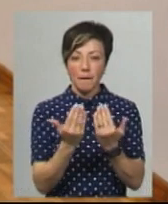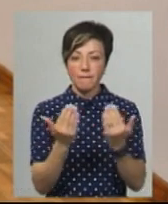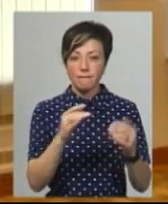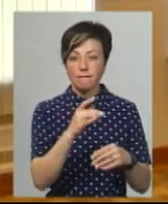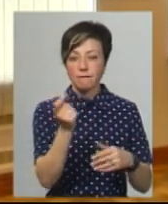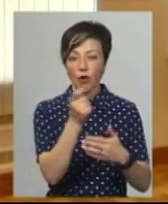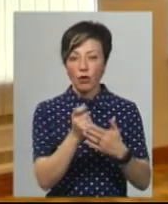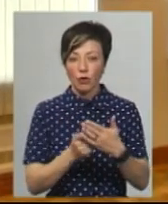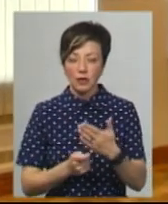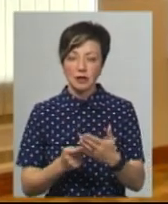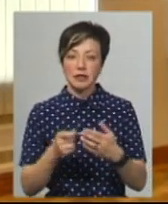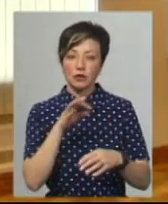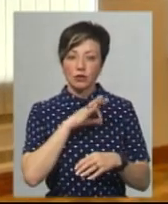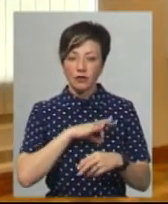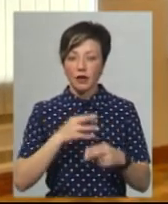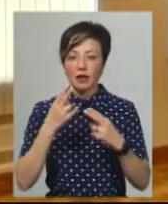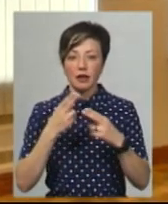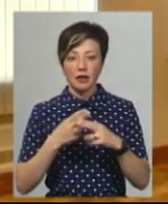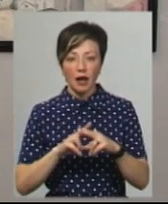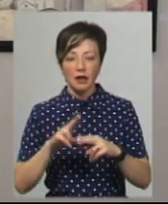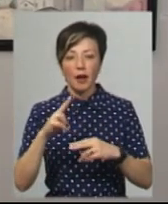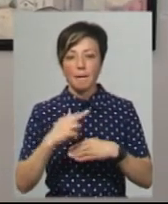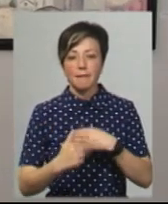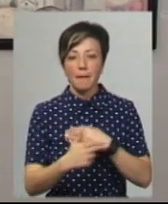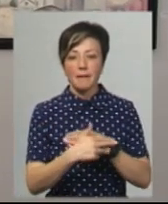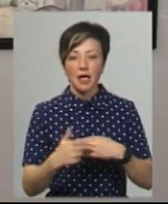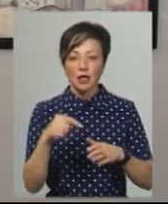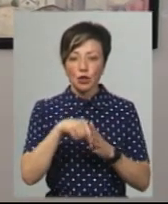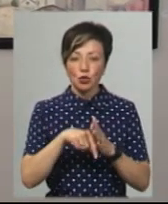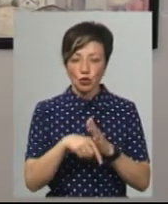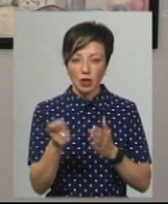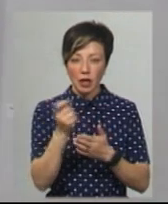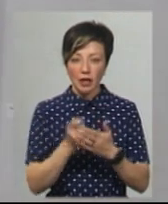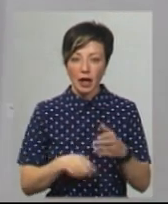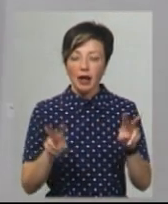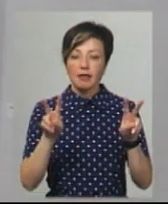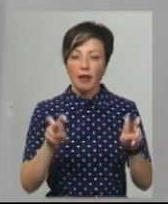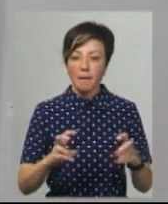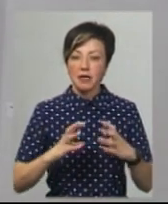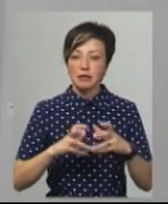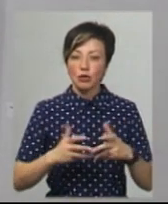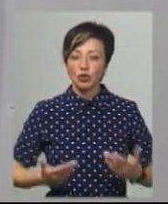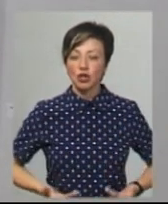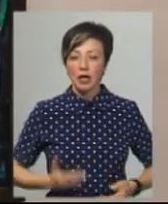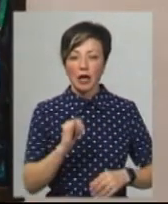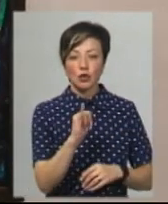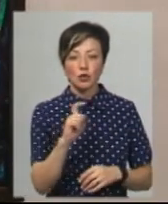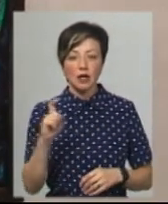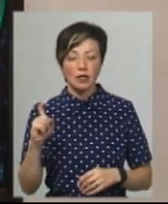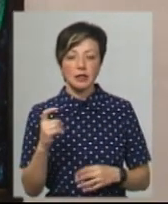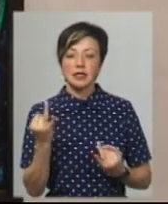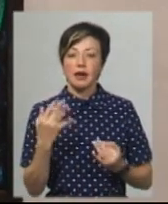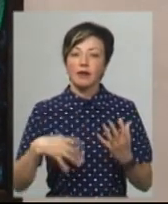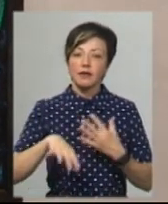фарбами, застосуванням техніки золочення, відтворені біблійні сюжети. Художник каже, тема земного життя Ісуса Христа цікавить усіх, і в творчих доробках